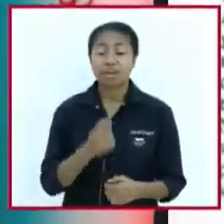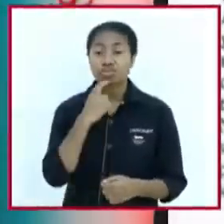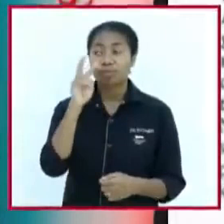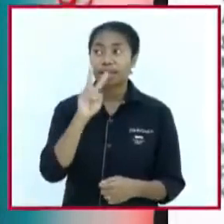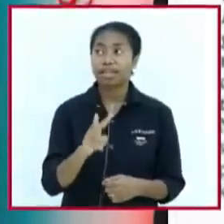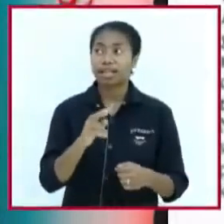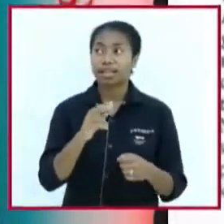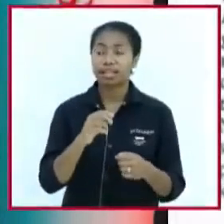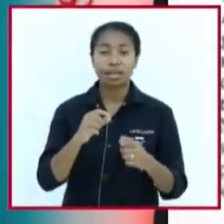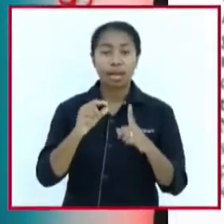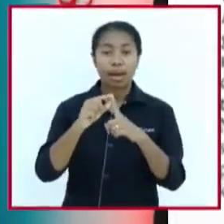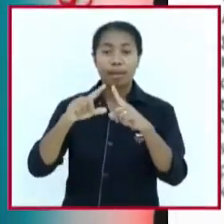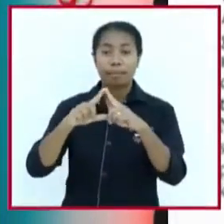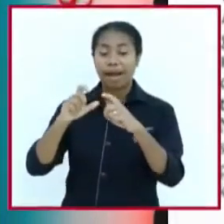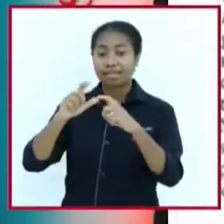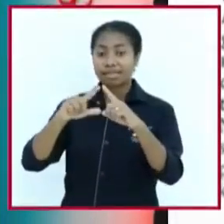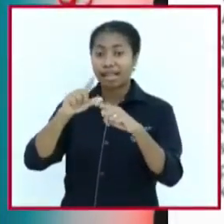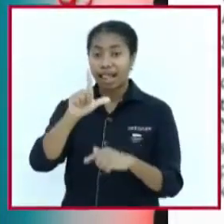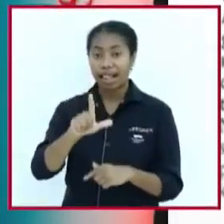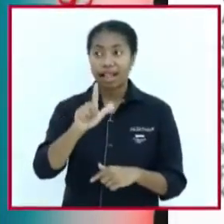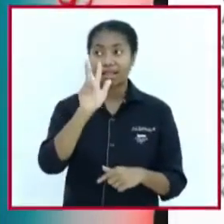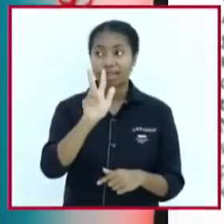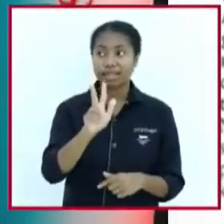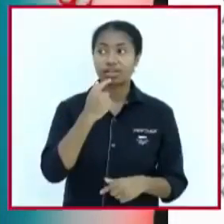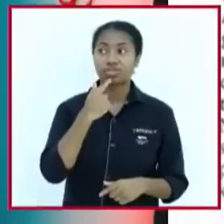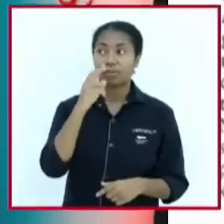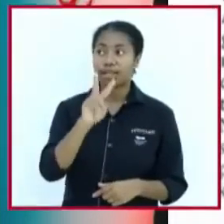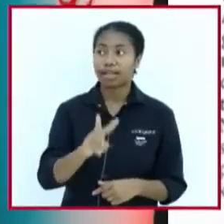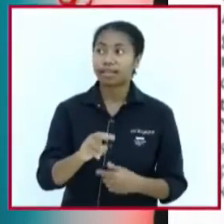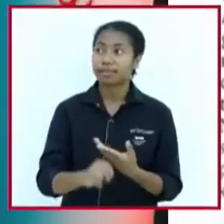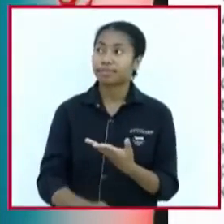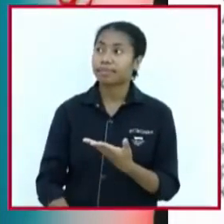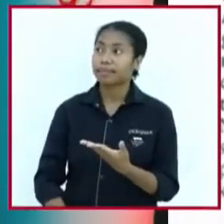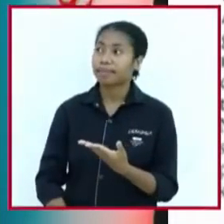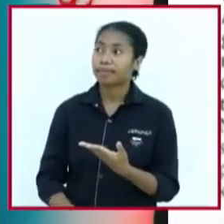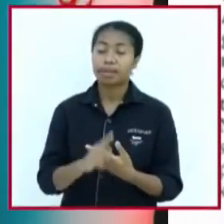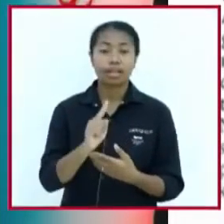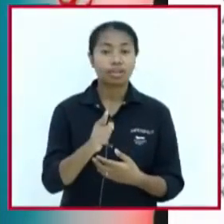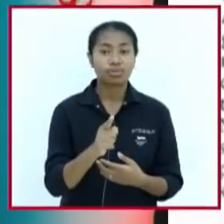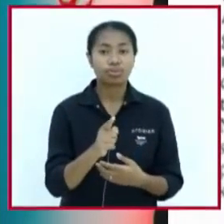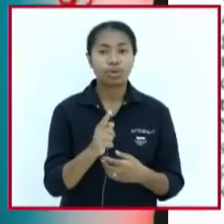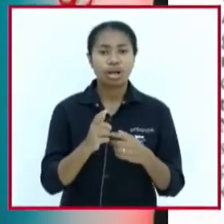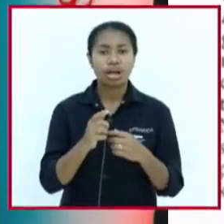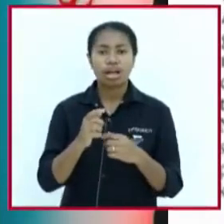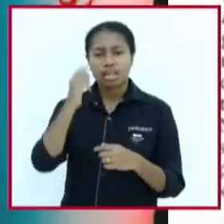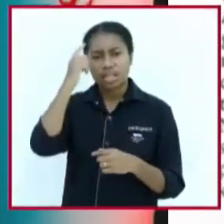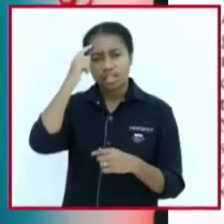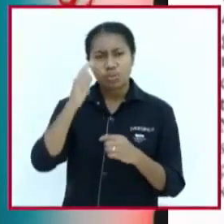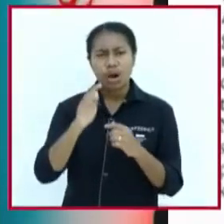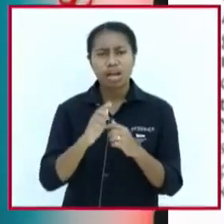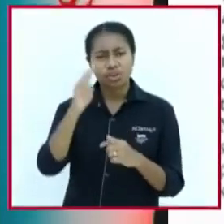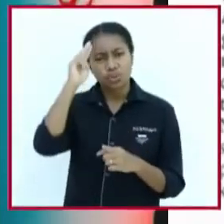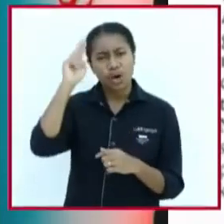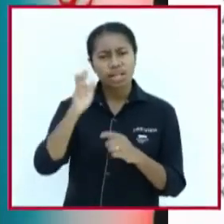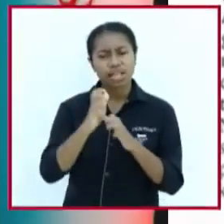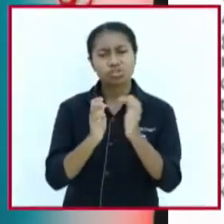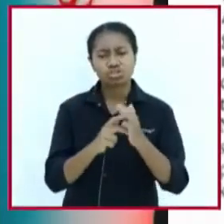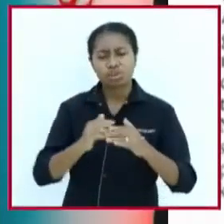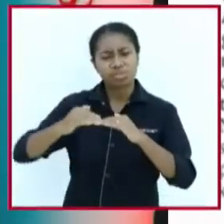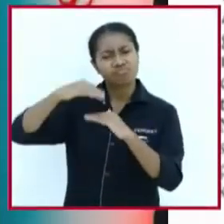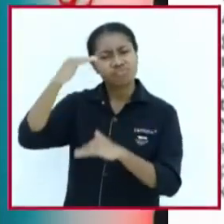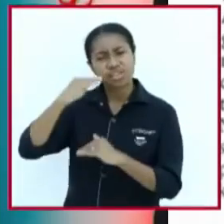diberikan Lembaga Alkitab Yesus lebih tinggi dari Musa AS hai kenapa